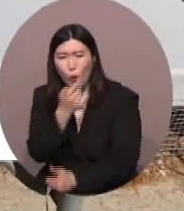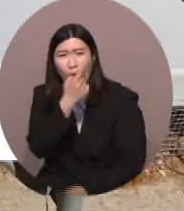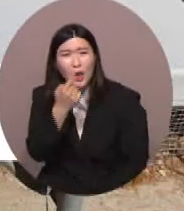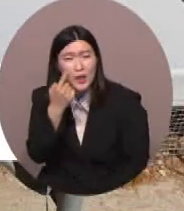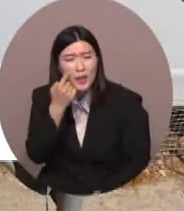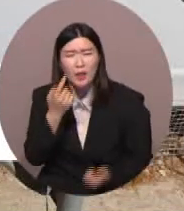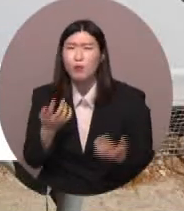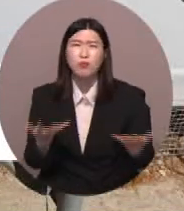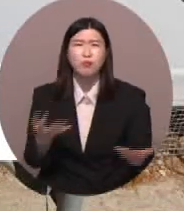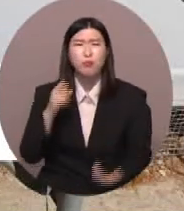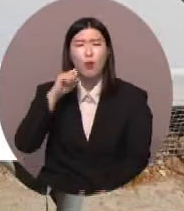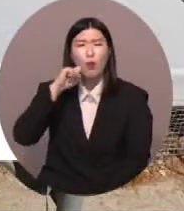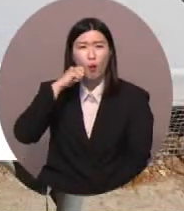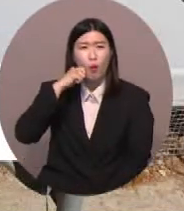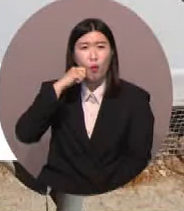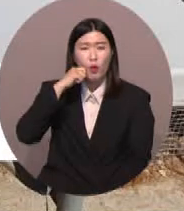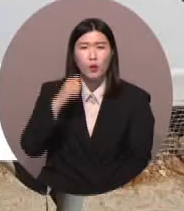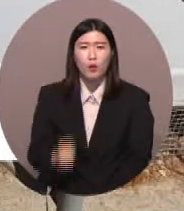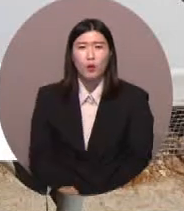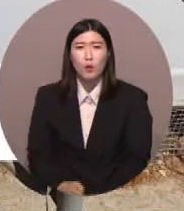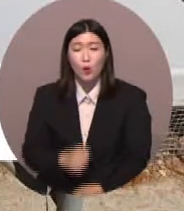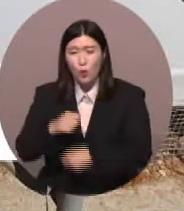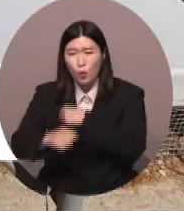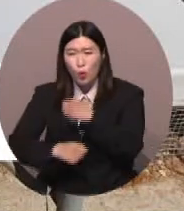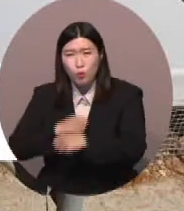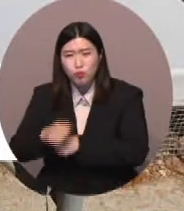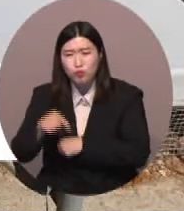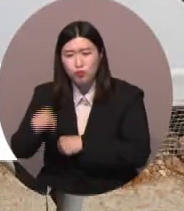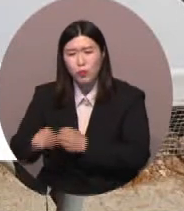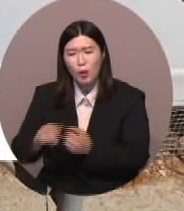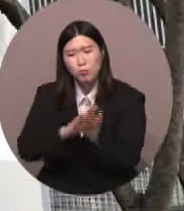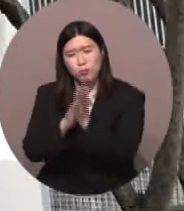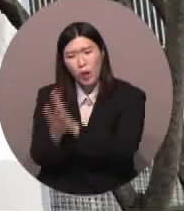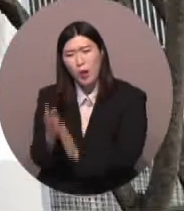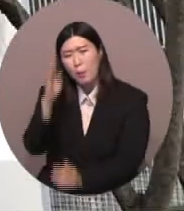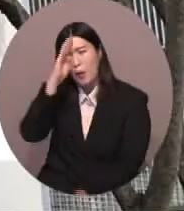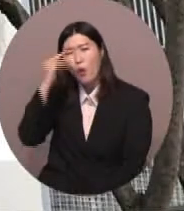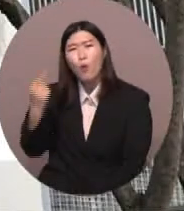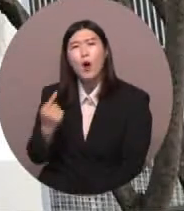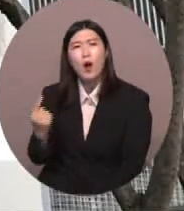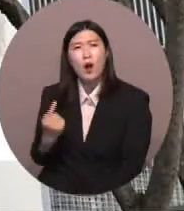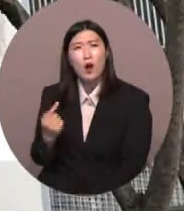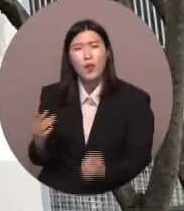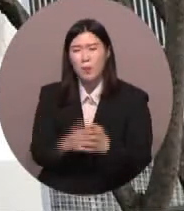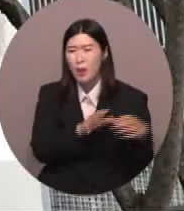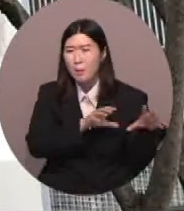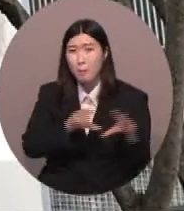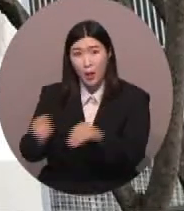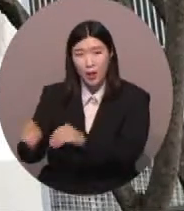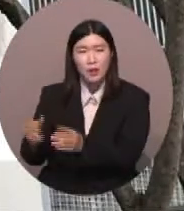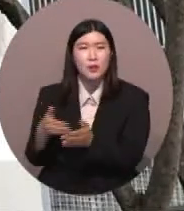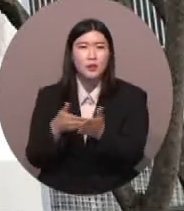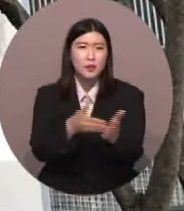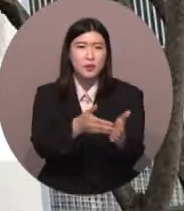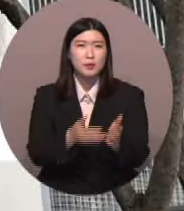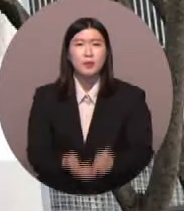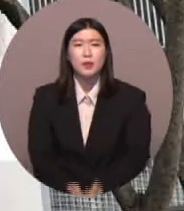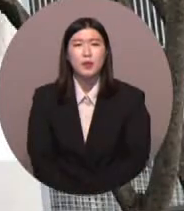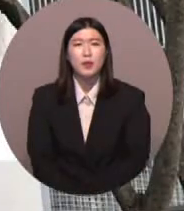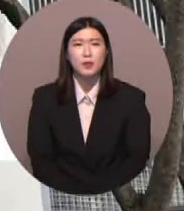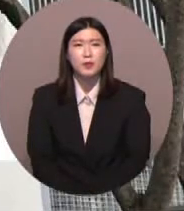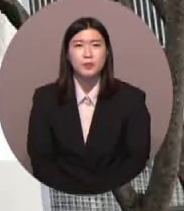지 확인이 어렵고 동물들이 먹이를 구걸하는 이상행동을 보인다 며 체험을 중단해야 한다고 주장했습니다